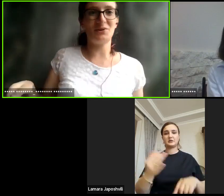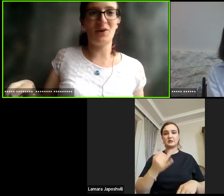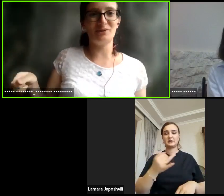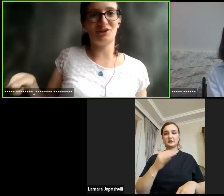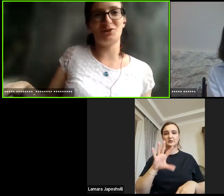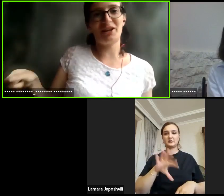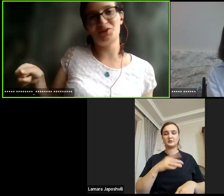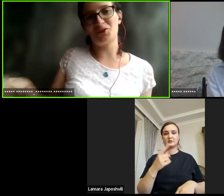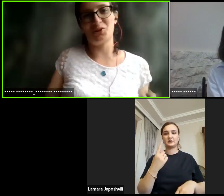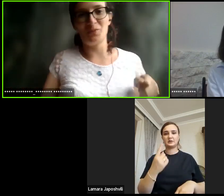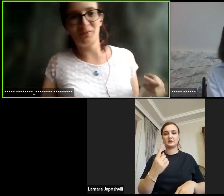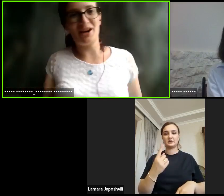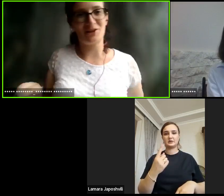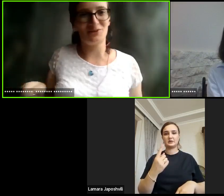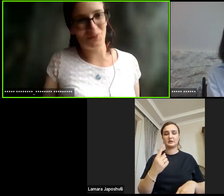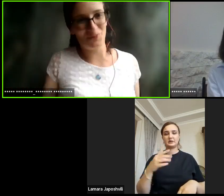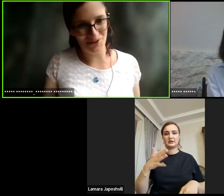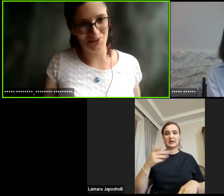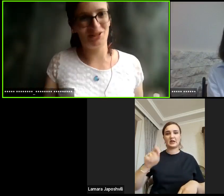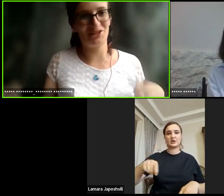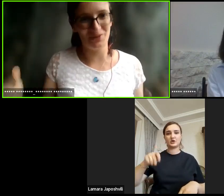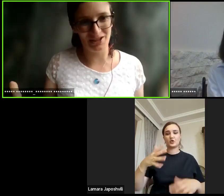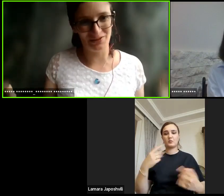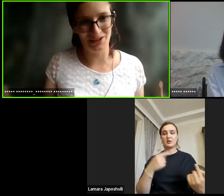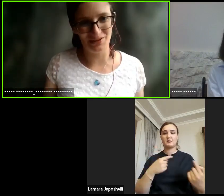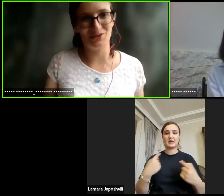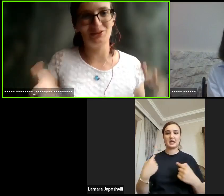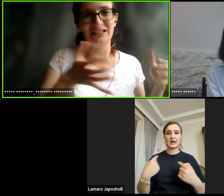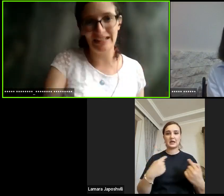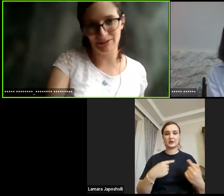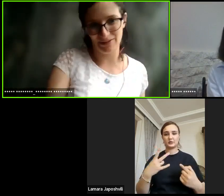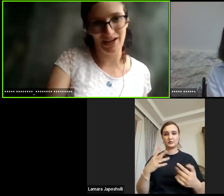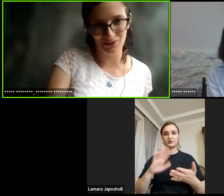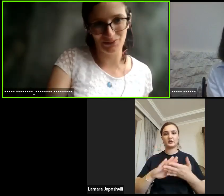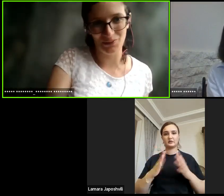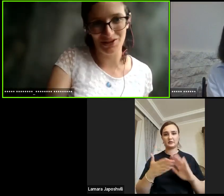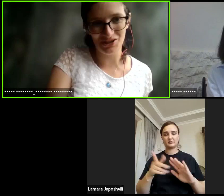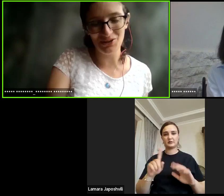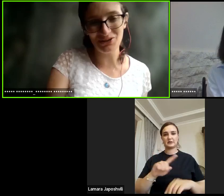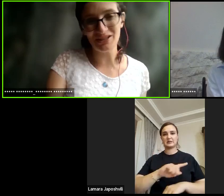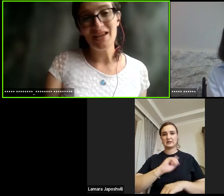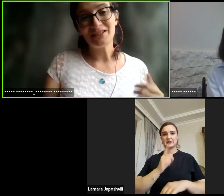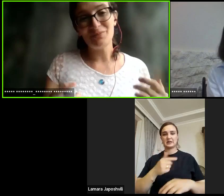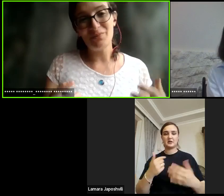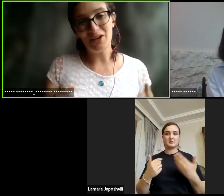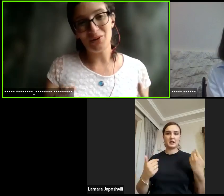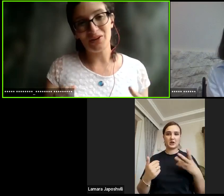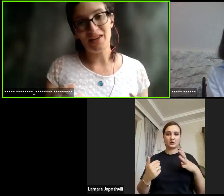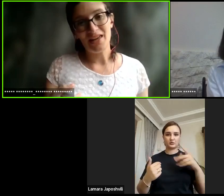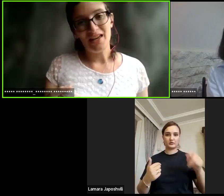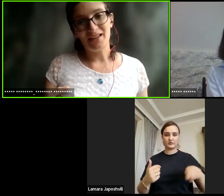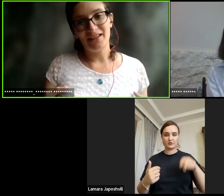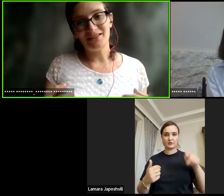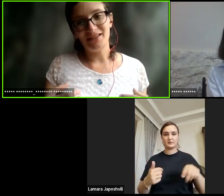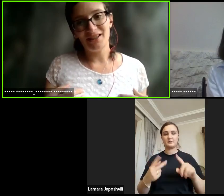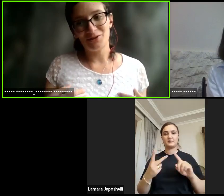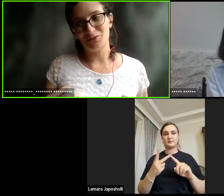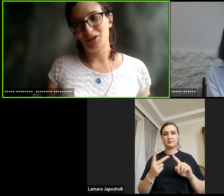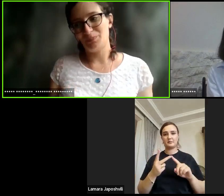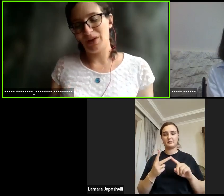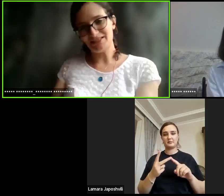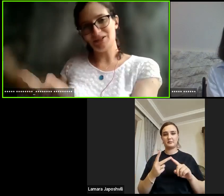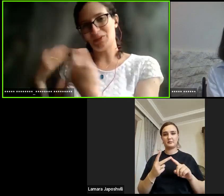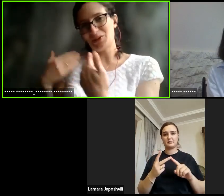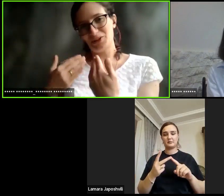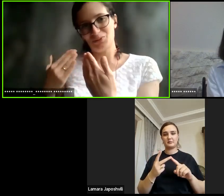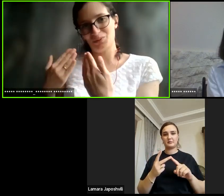ერთი იყო რომ აღნიშნო რომ ხელჯოხი რომელ მხარეს უნდა გვეჭიროს და შევთანხმდით იმას რომ ძლიერ მხარეს უნდა გვეჭიროს და მეორე ეხლა ერთი არის რომ